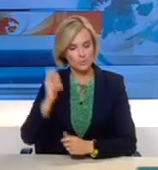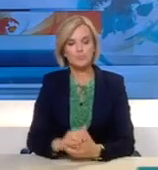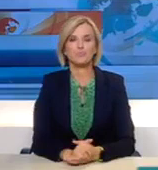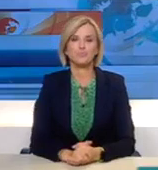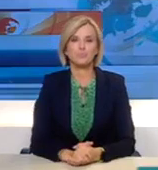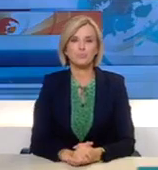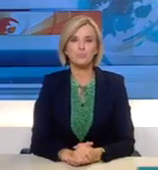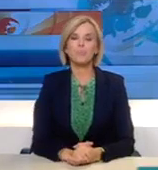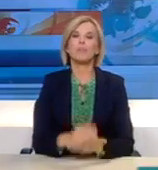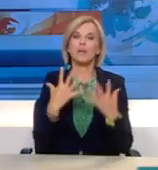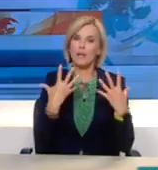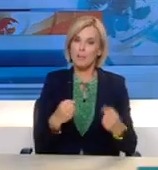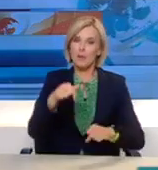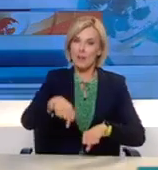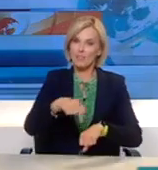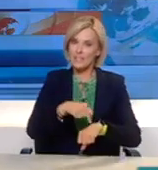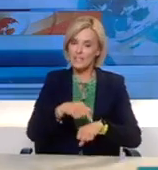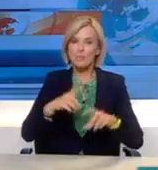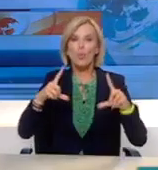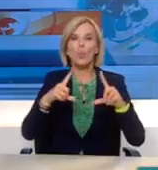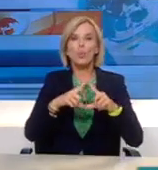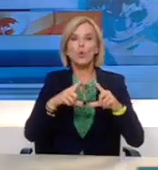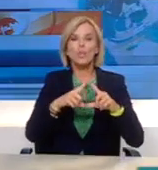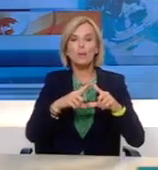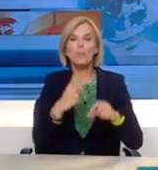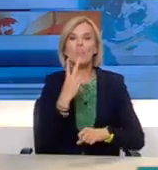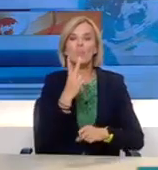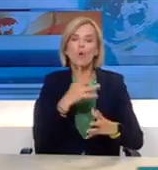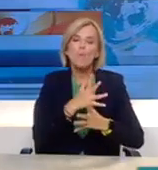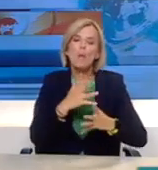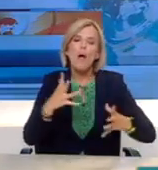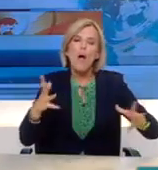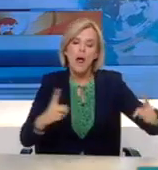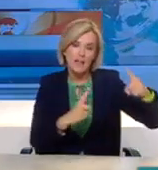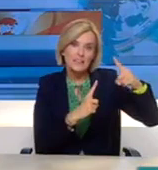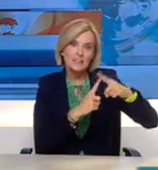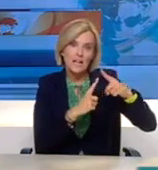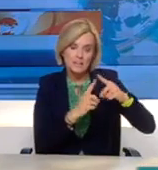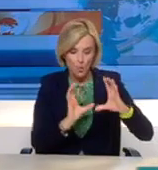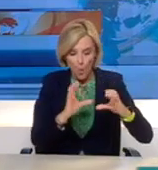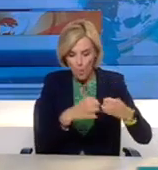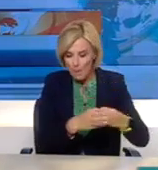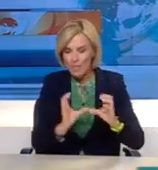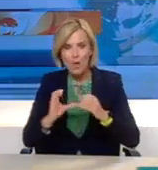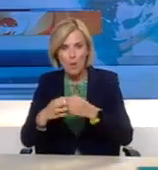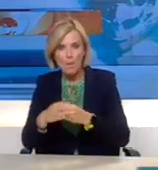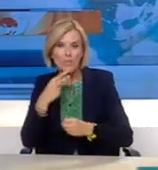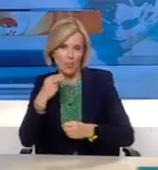υπάρχουν δύο μεγάλες κατηγορίες εργαστηριακών δοκιμασιών, τεστ, που γίνονται σε σχέση με τον ιό που προκαλεί την νόσο